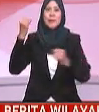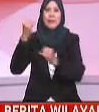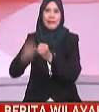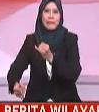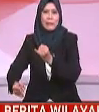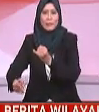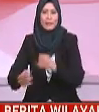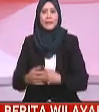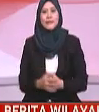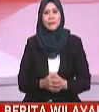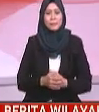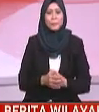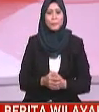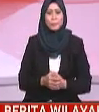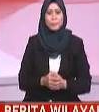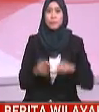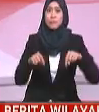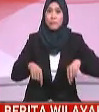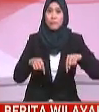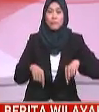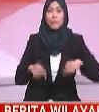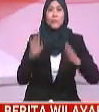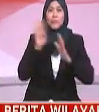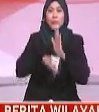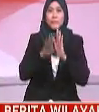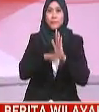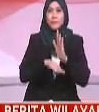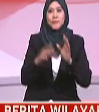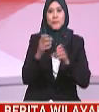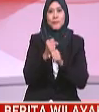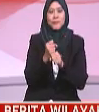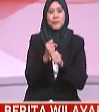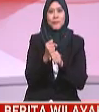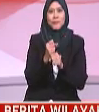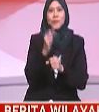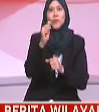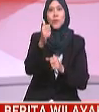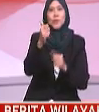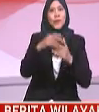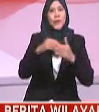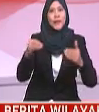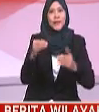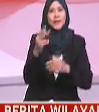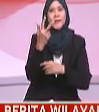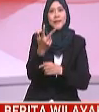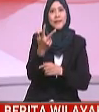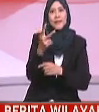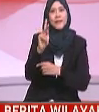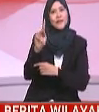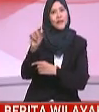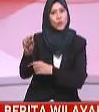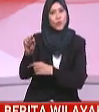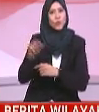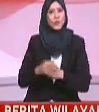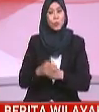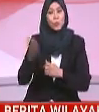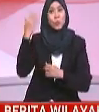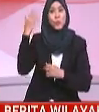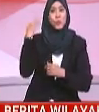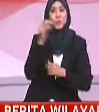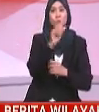berakhir. Hari ini ada murah sikitlah, dapat beli RM10 3 kilo. Biasa